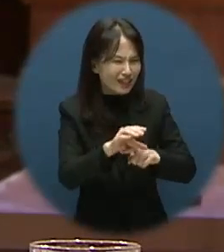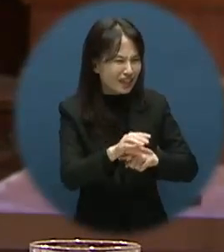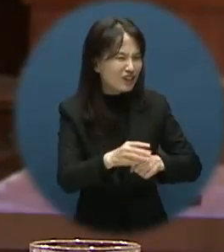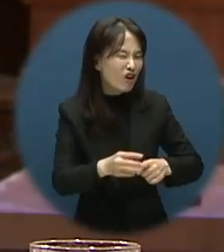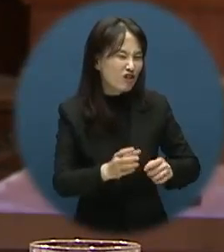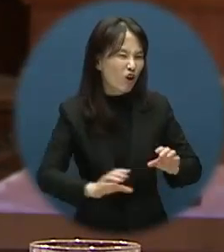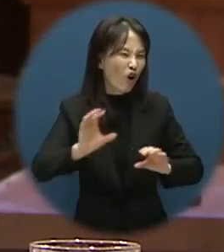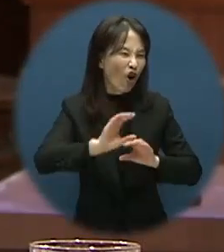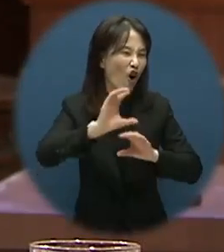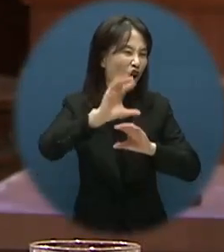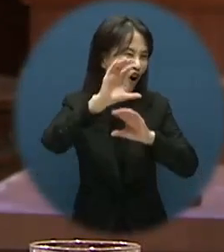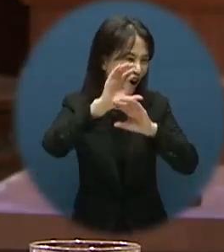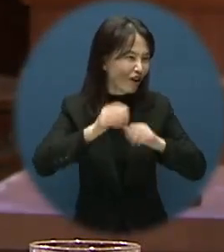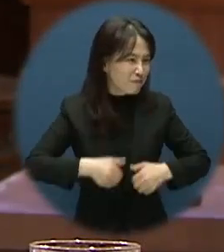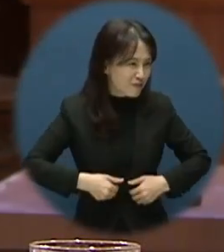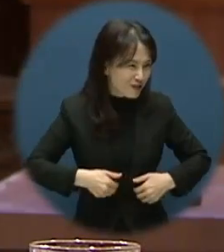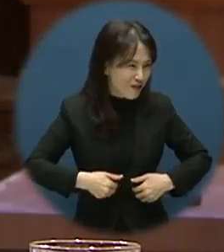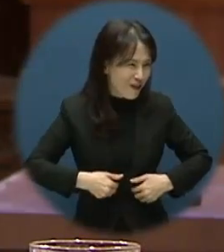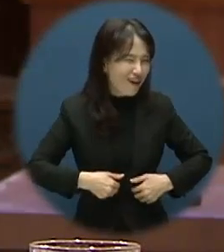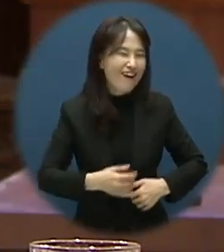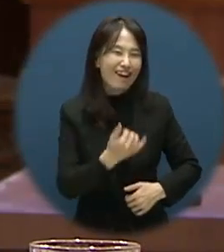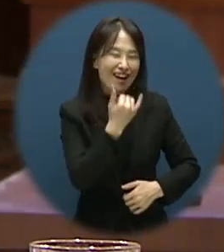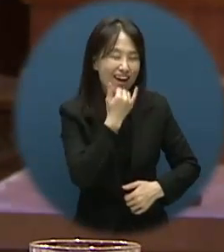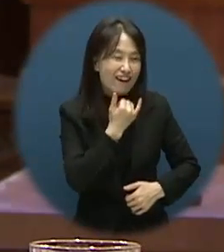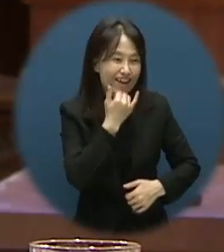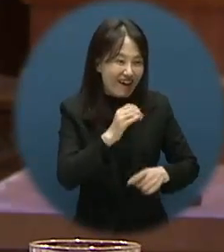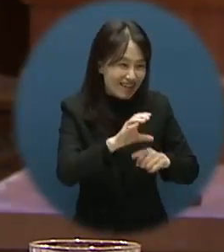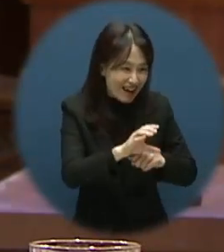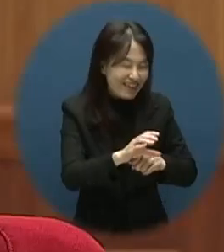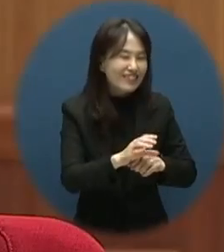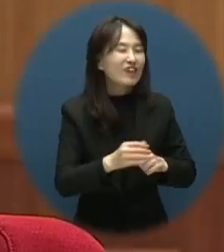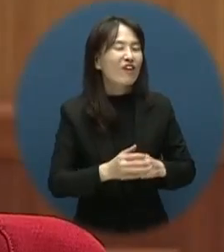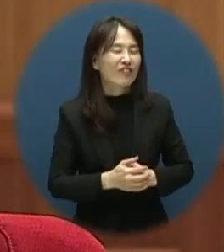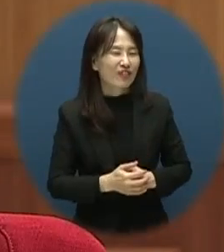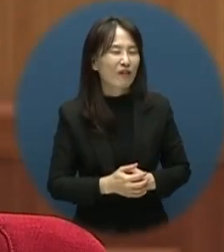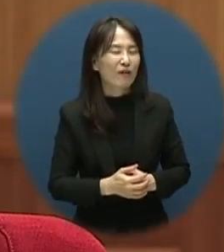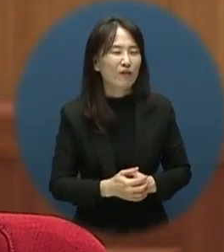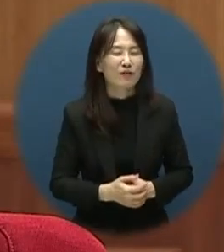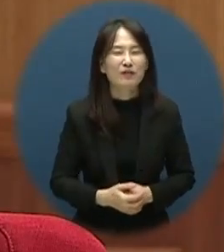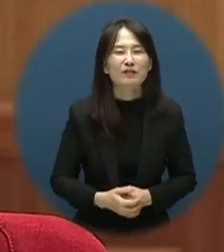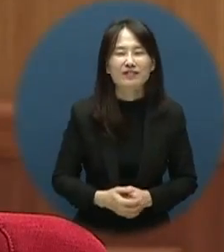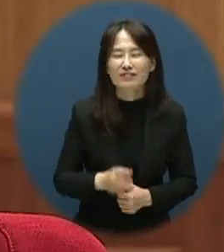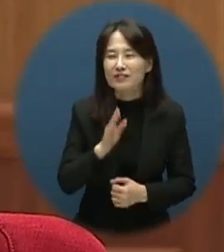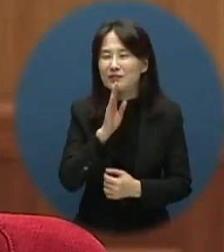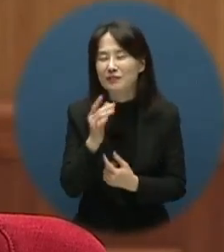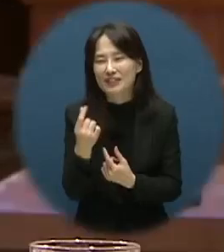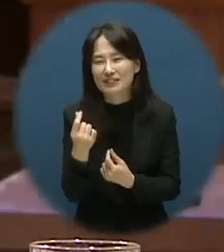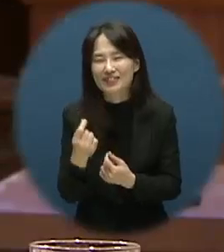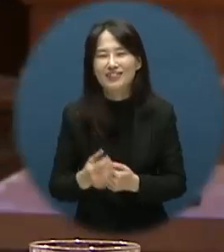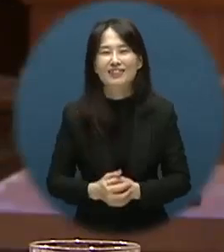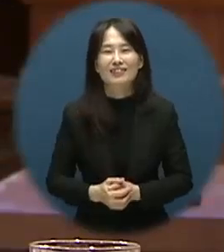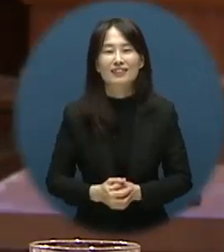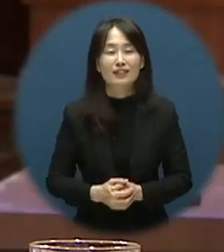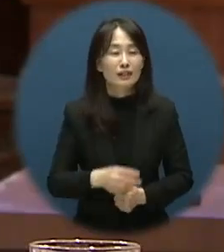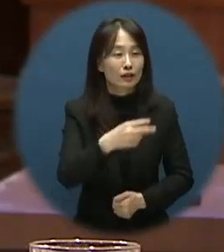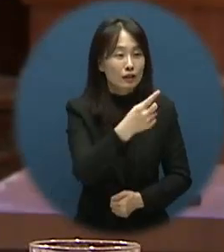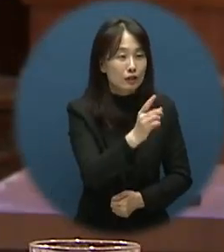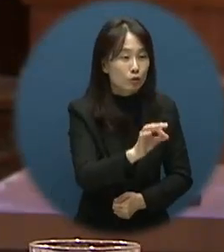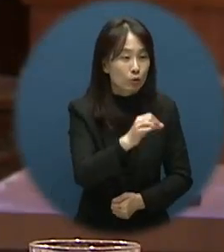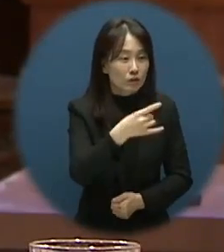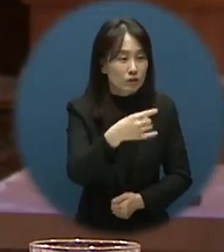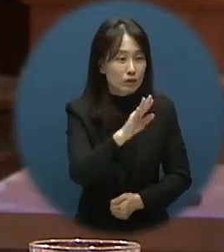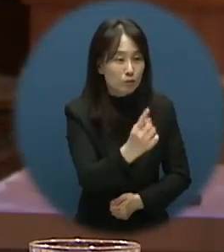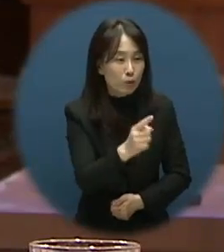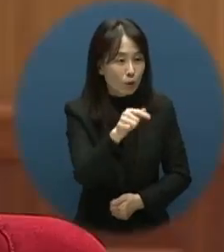책들. 한독, 독한 사전 두 권 필요하고 두 권 필요하고 옥편도 필요하고 근데 동의보감 미니본 이런